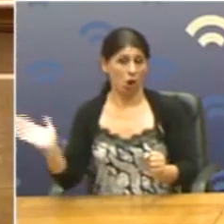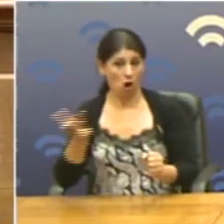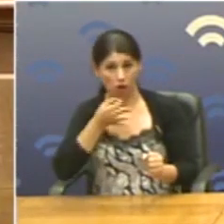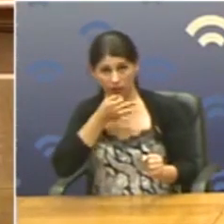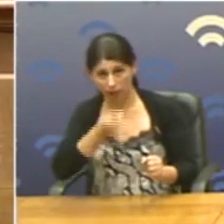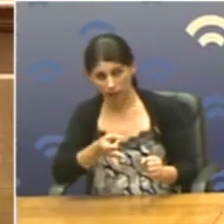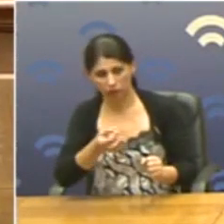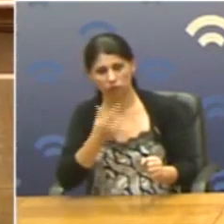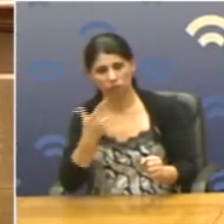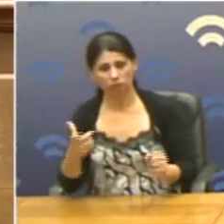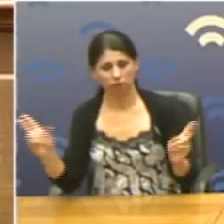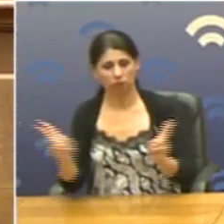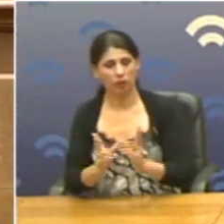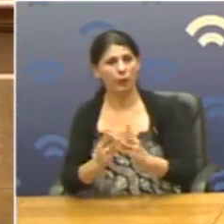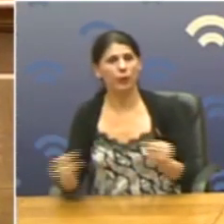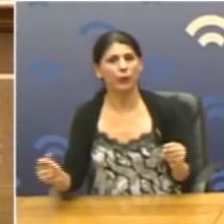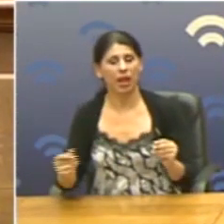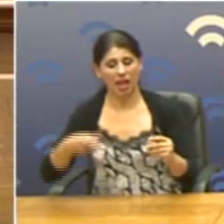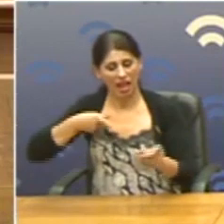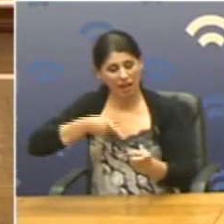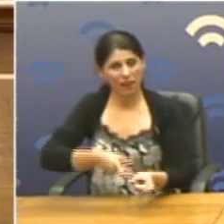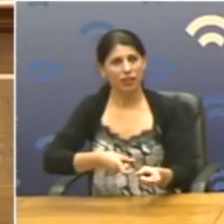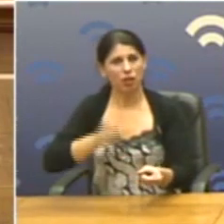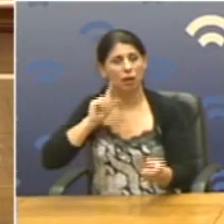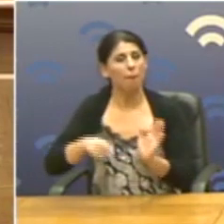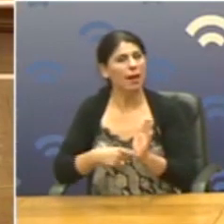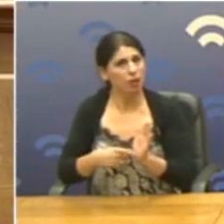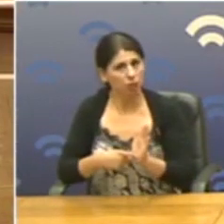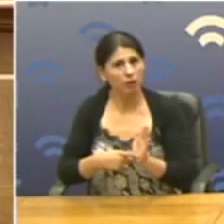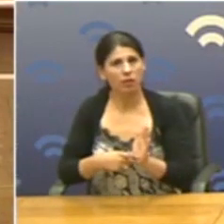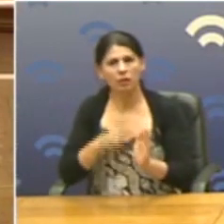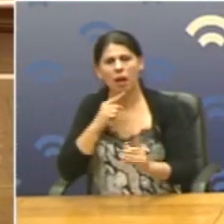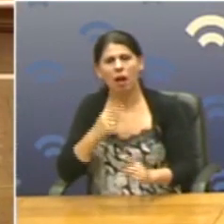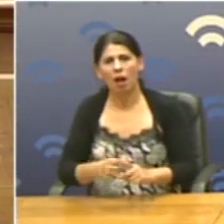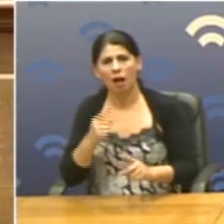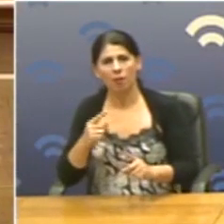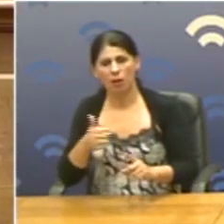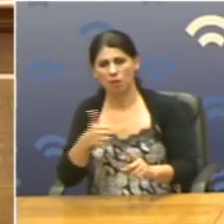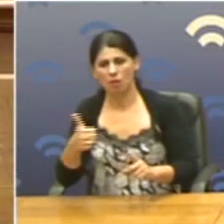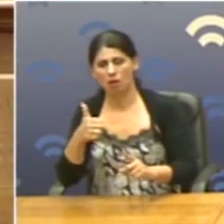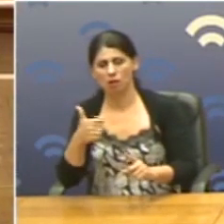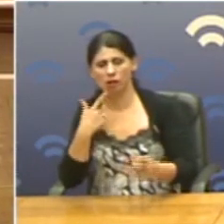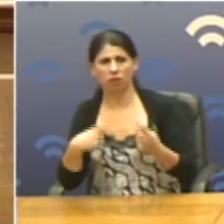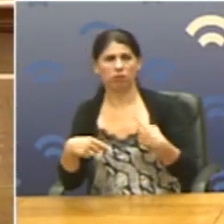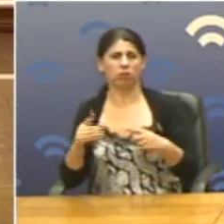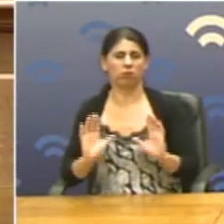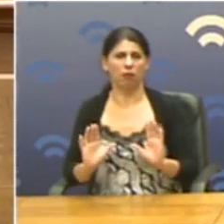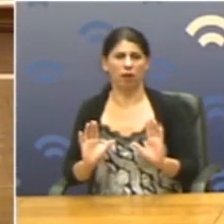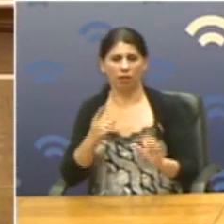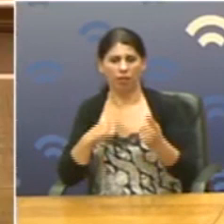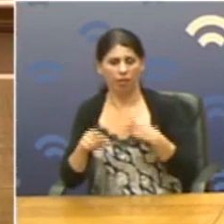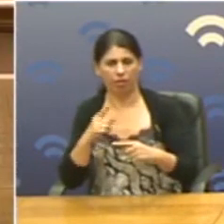περί πάταξης της εγκληματικότητας, της ανομίας, είναι απλά και μόνο προσχήματα, είναι προφάσεις